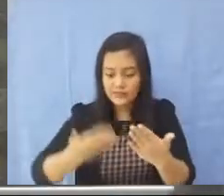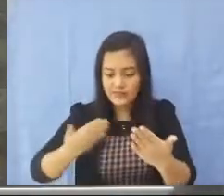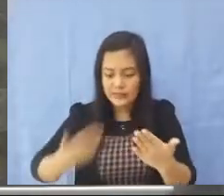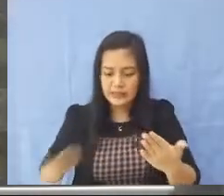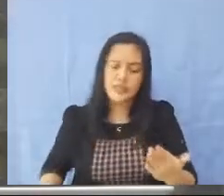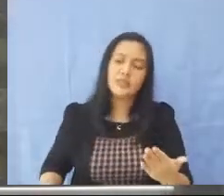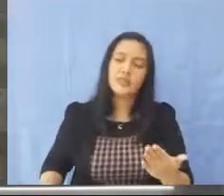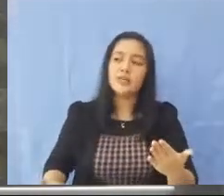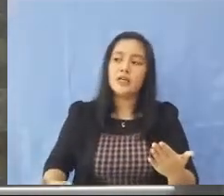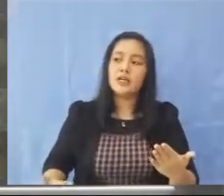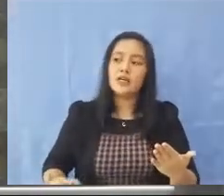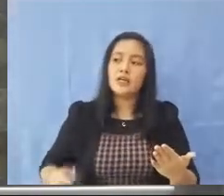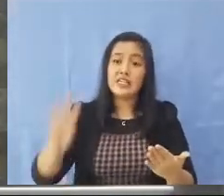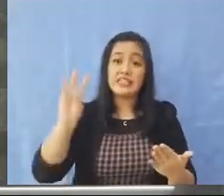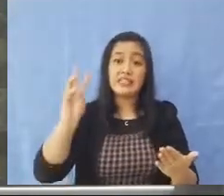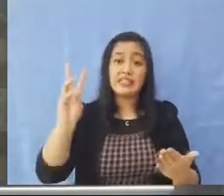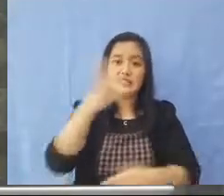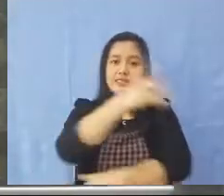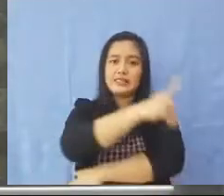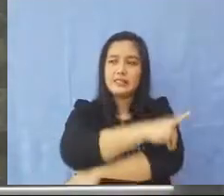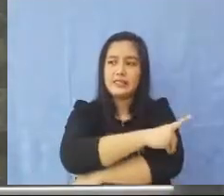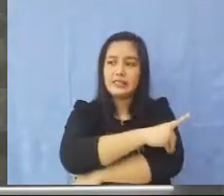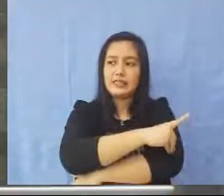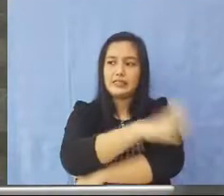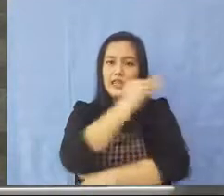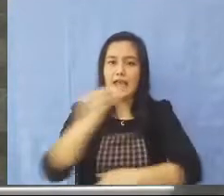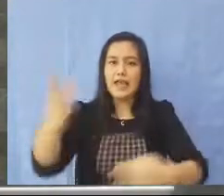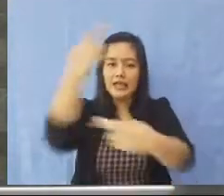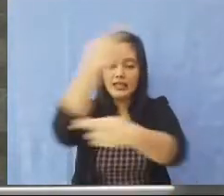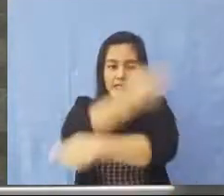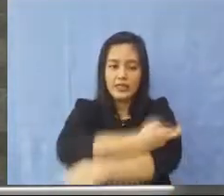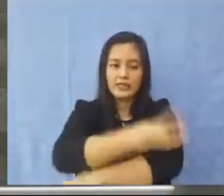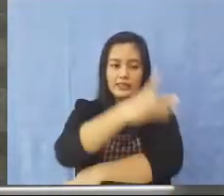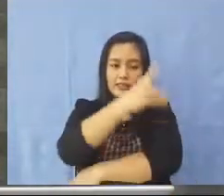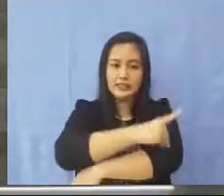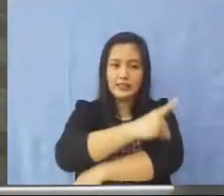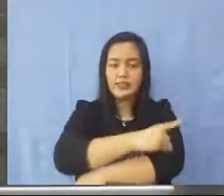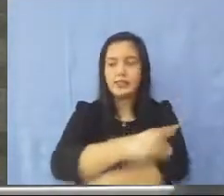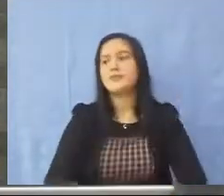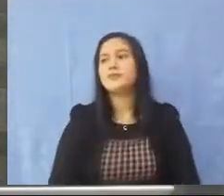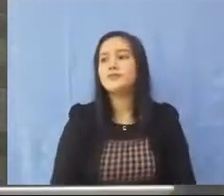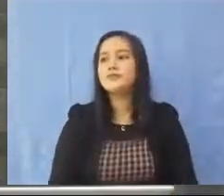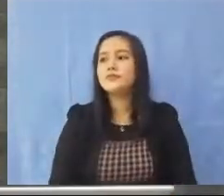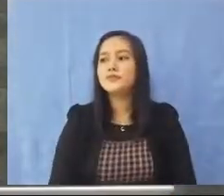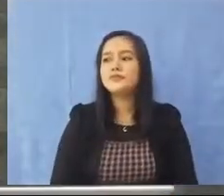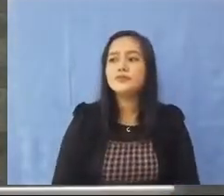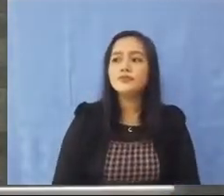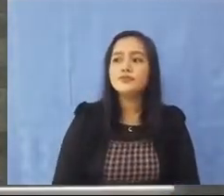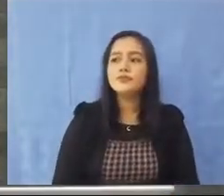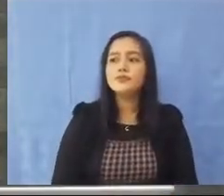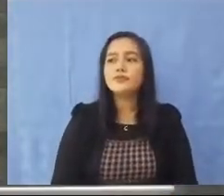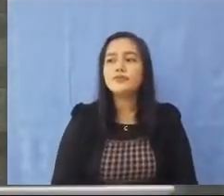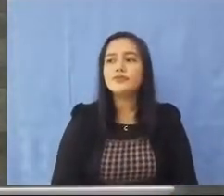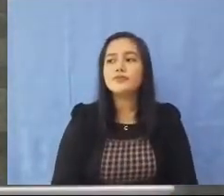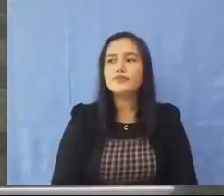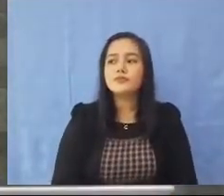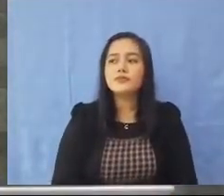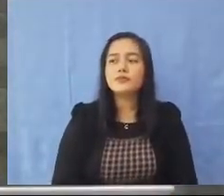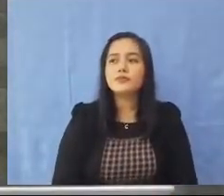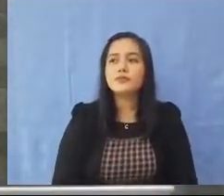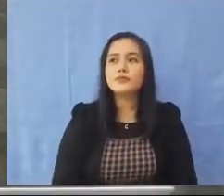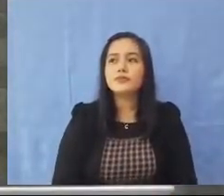literal days. At nakapaloob din dyan yung including the day of rest. Of course, kasama na yung mankind and every living